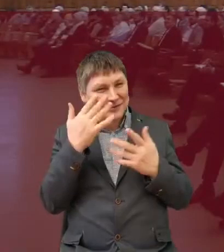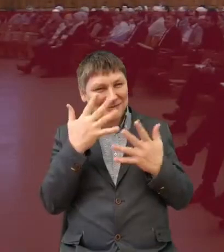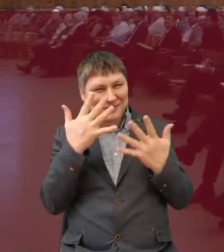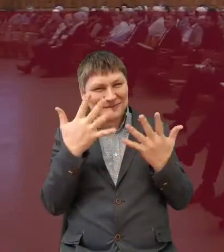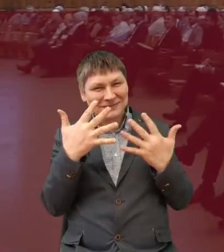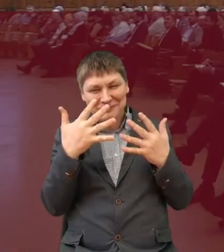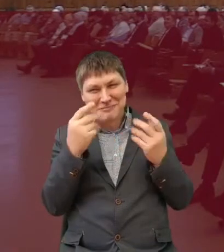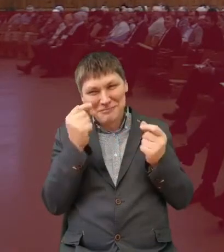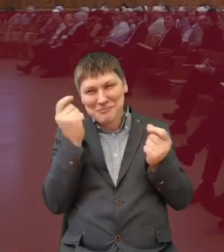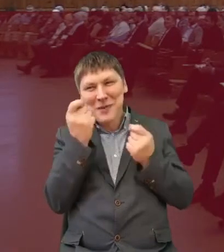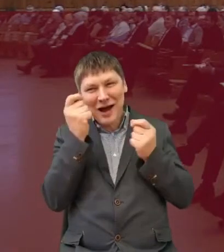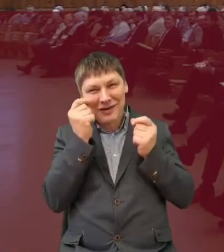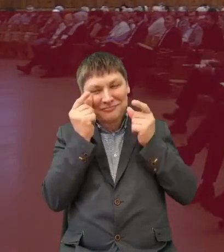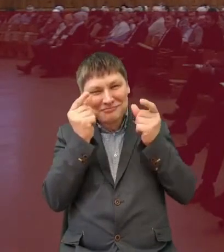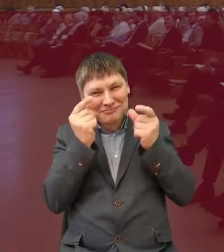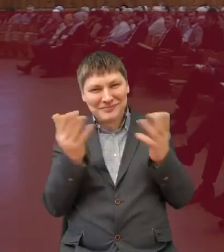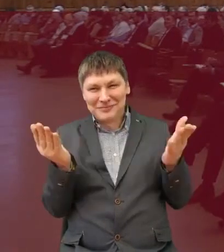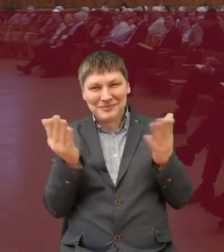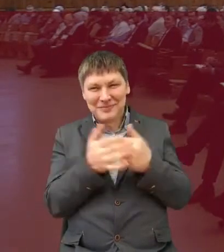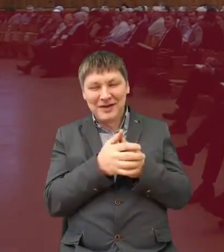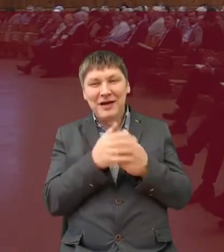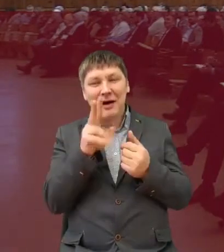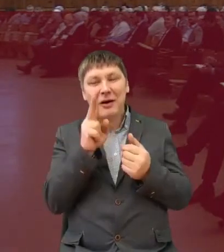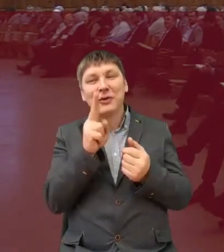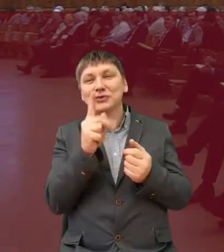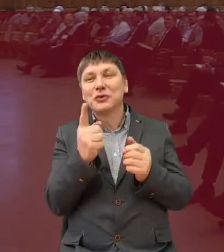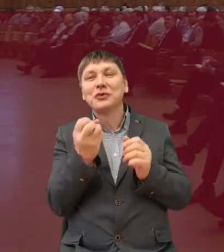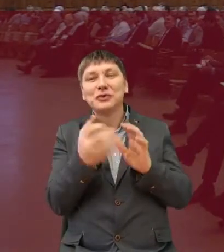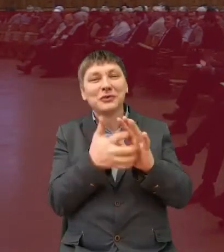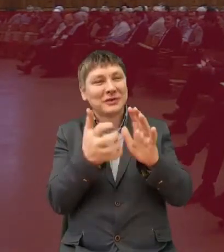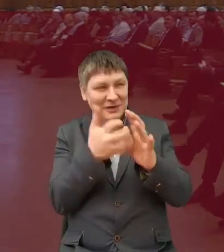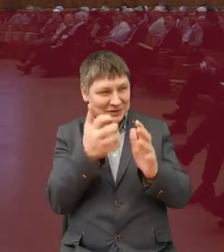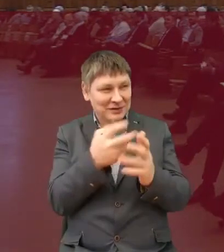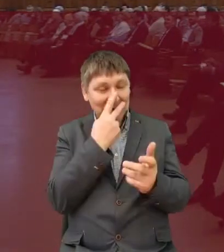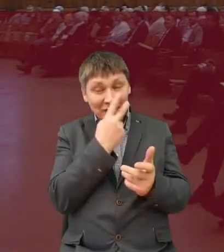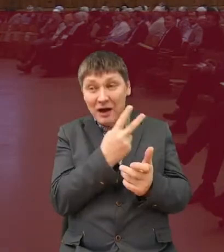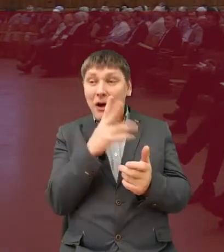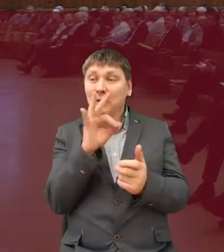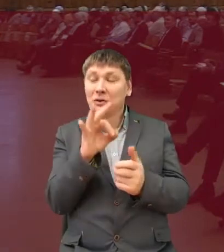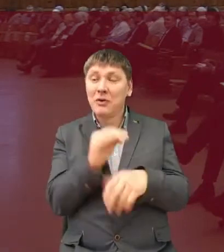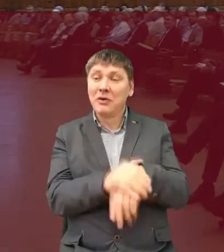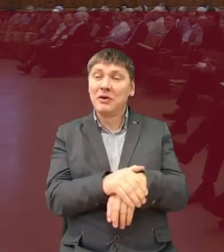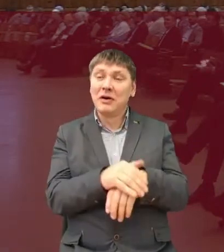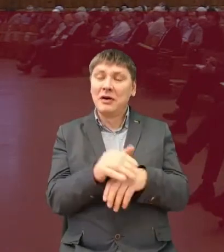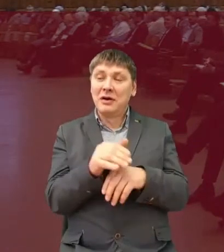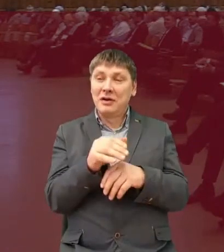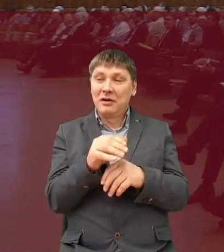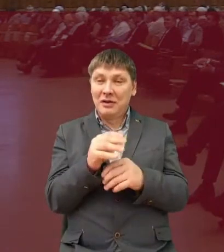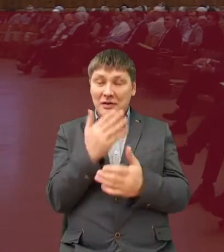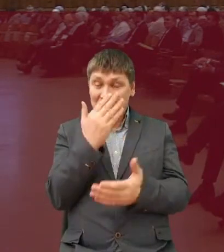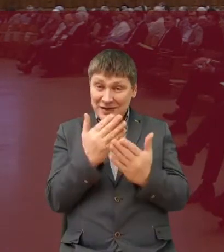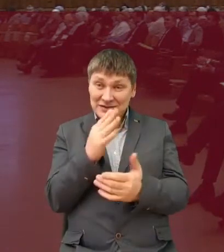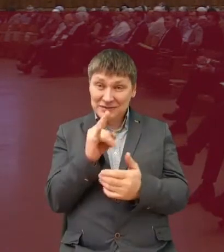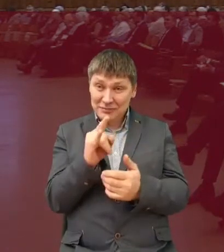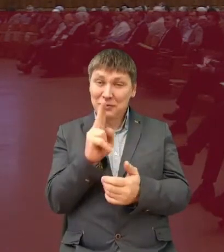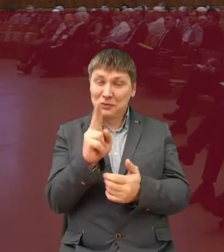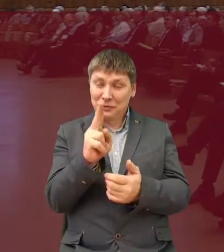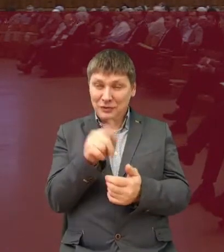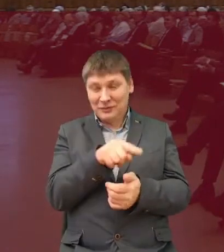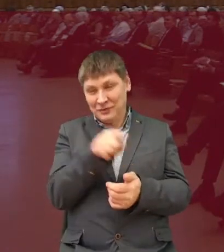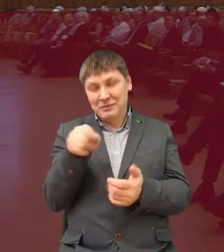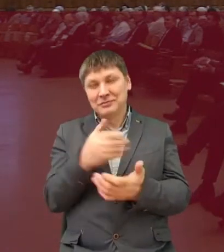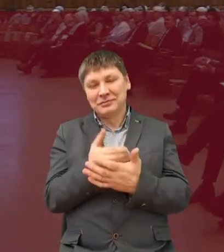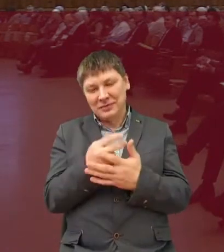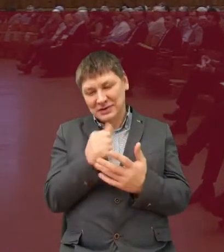длинные Ну еще что-то но на самом деле как оказывается на поверку если бы кто-то со стороны